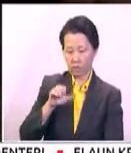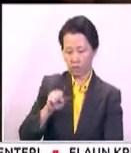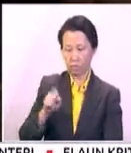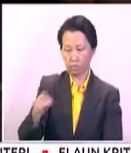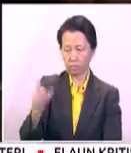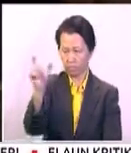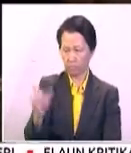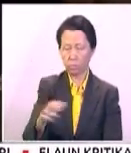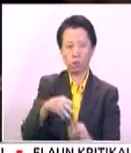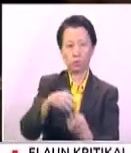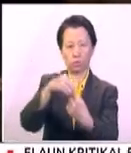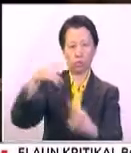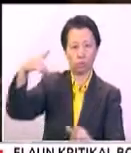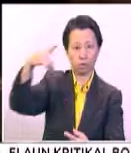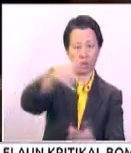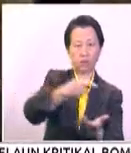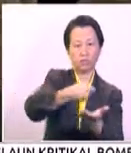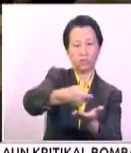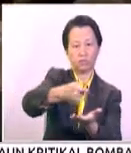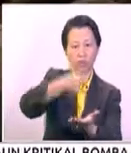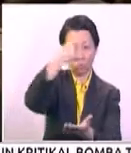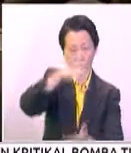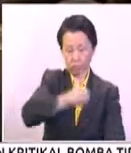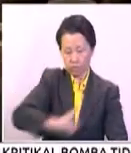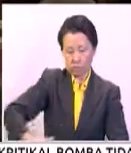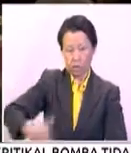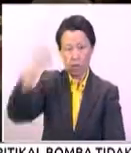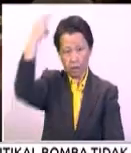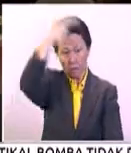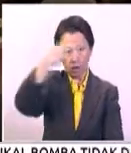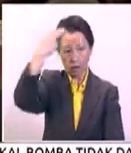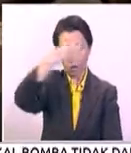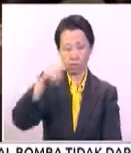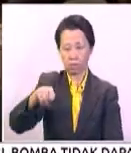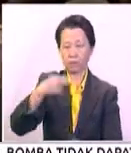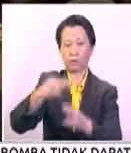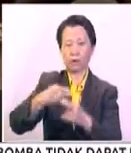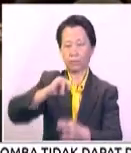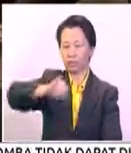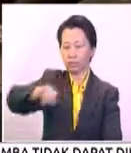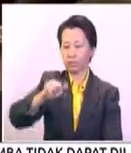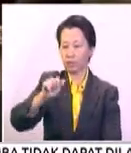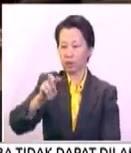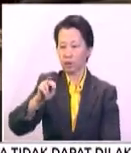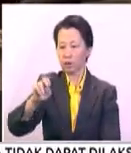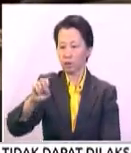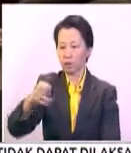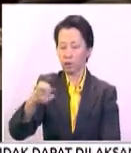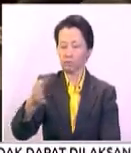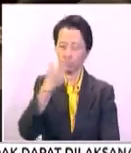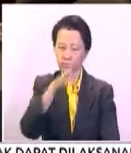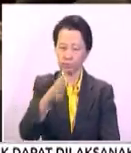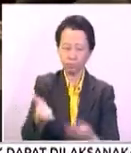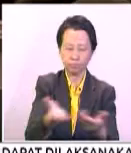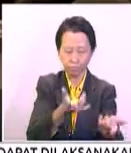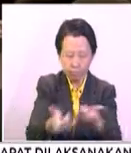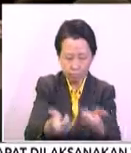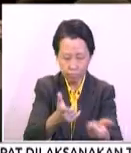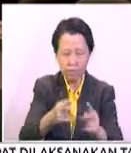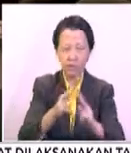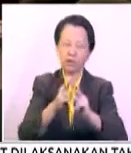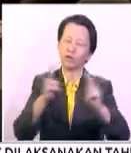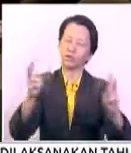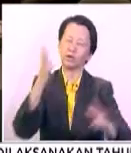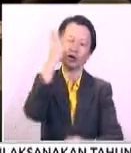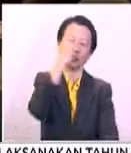yang khusus untuk penerbangan sewaan umrah dan haji, Nur Jannah Adiba Naim, tugas menyantuni jemaah haji adalah saat yang